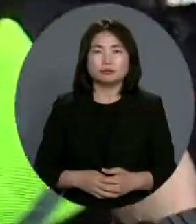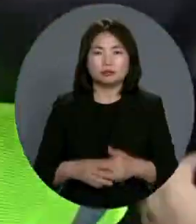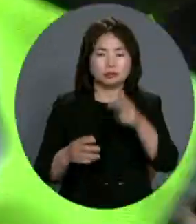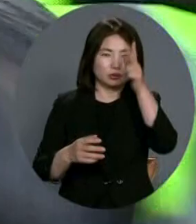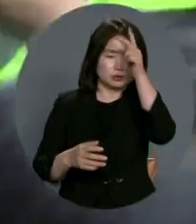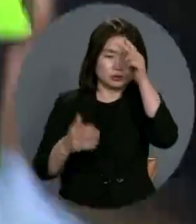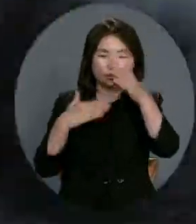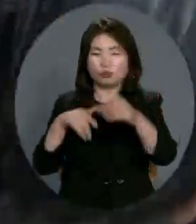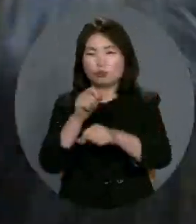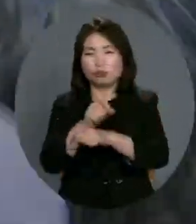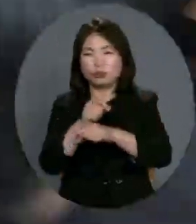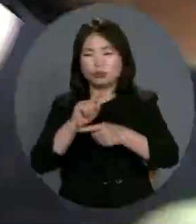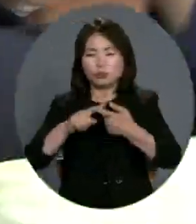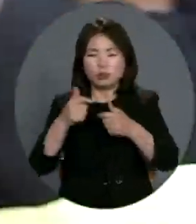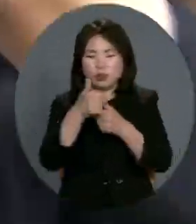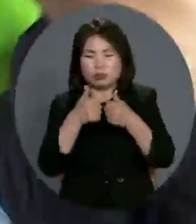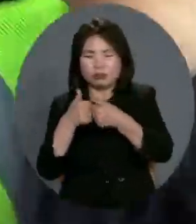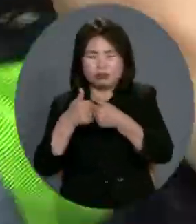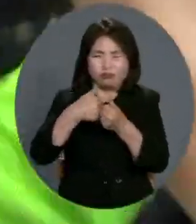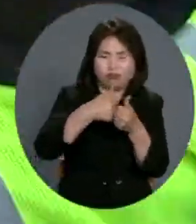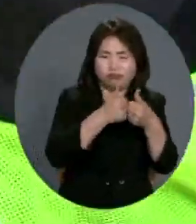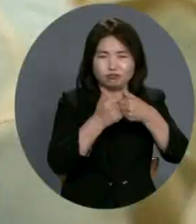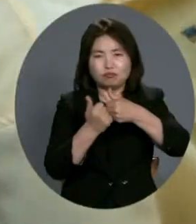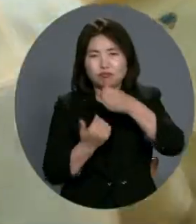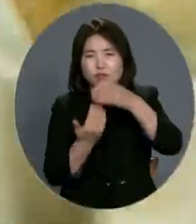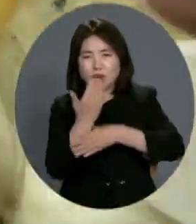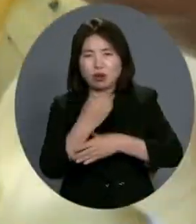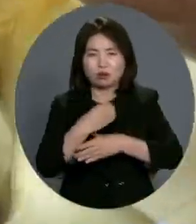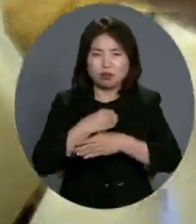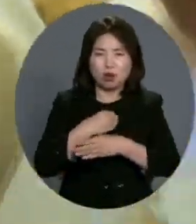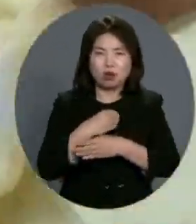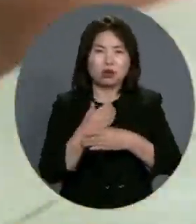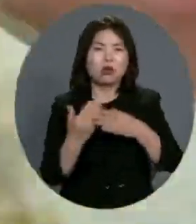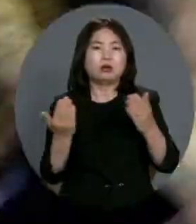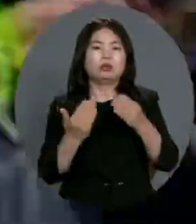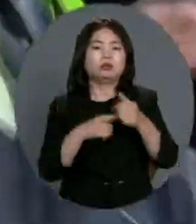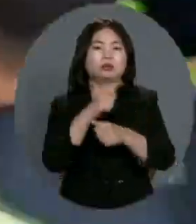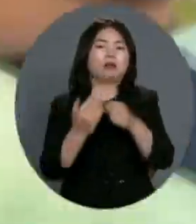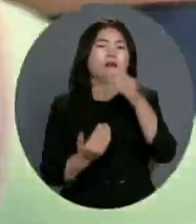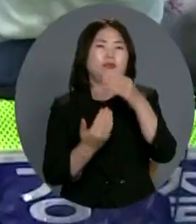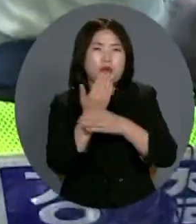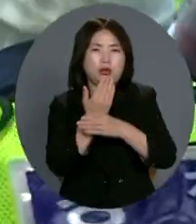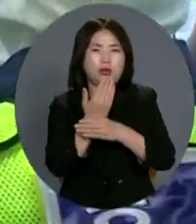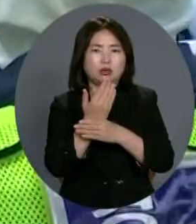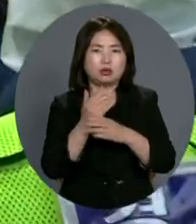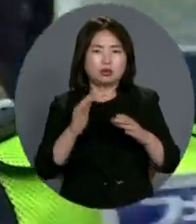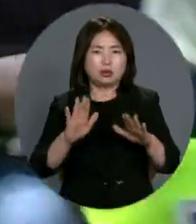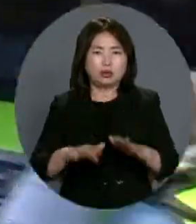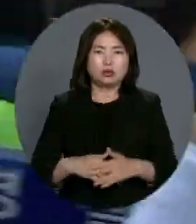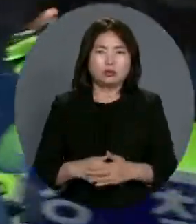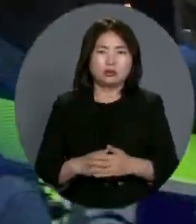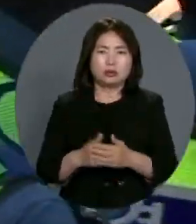경찰과 공무원 사이 몸싸움으로 번지면서 위험천만한 상황도 벌어졌습니다.